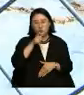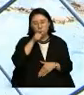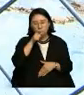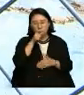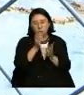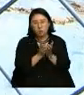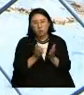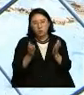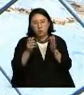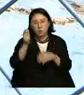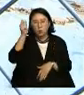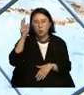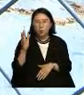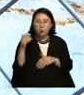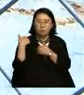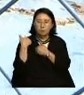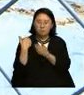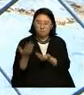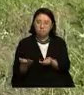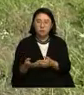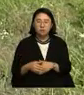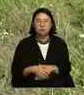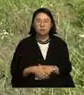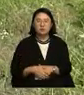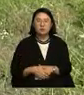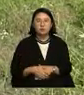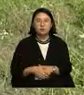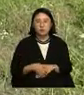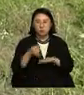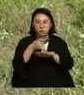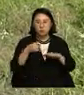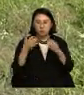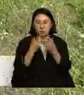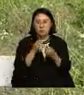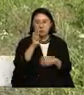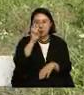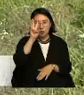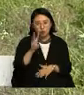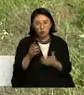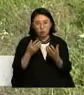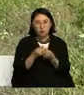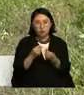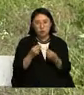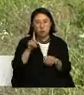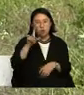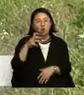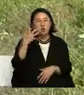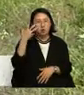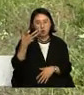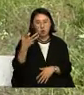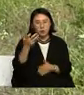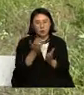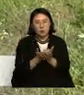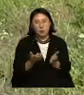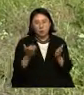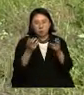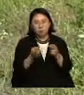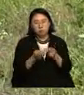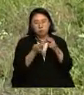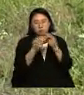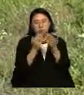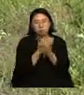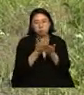물탱크가 수개월째 방치돼 있습니다. 이 농장의 경우 파주시에서 당초 18개의 분뇨 저장